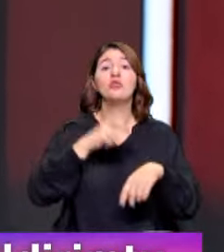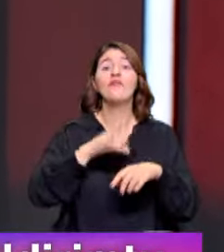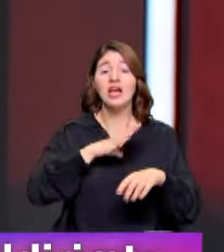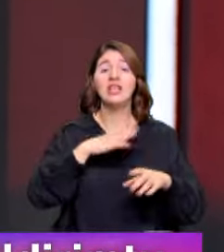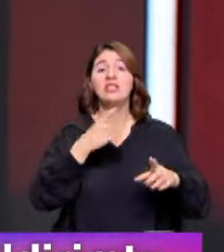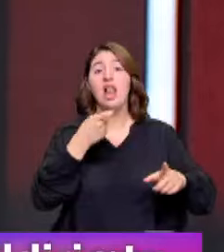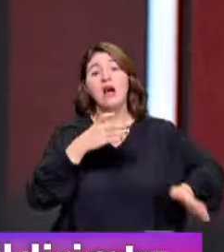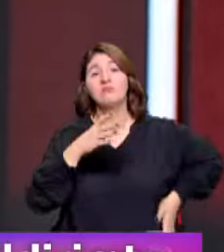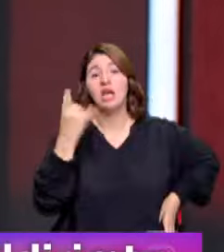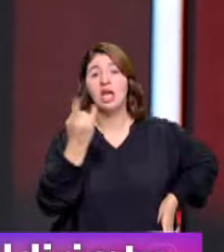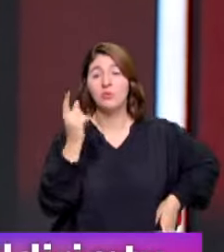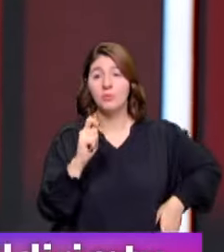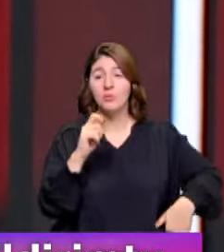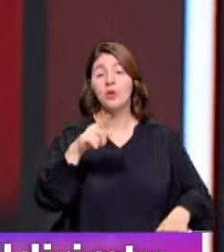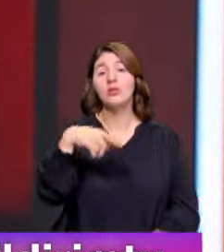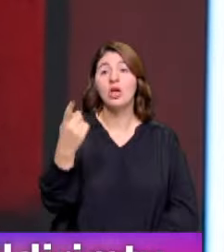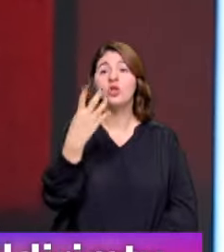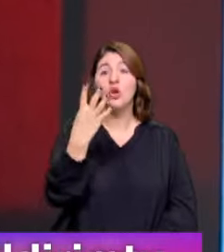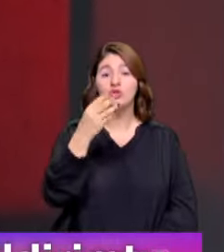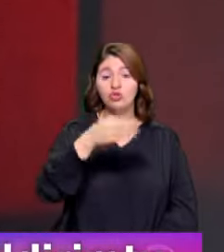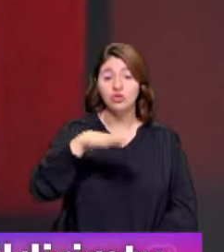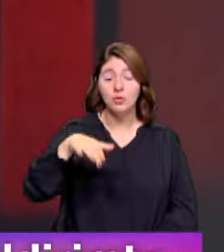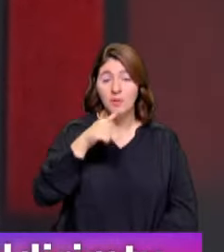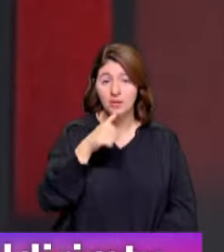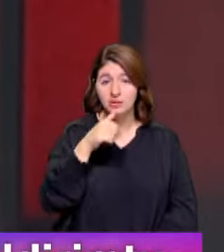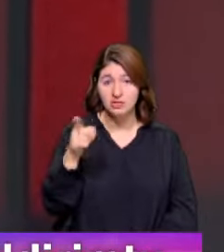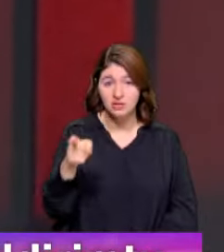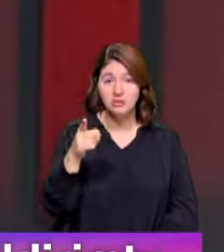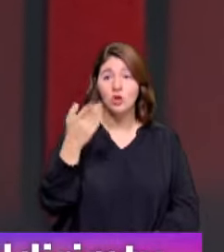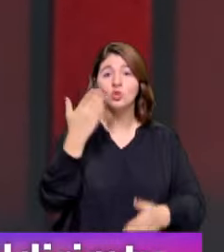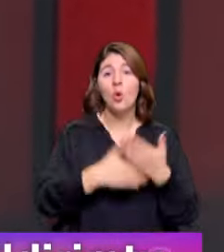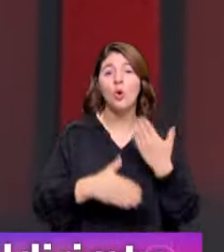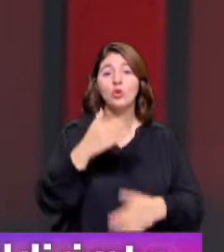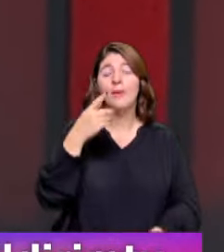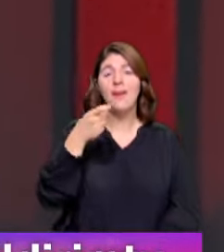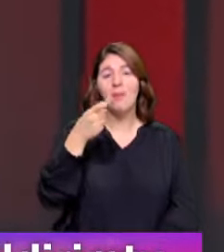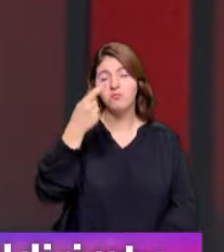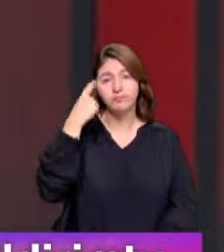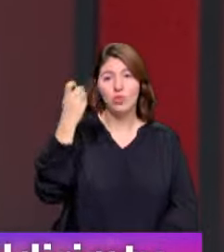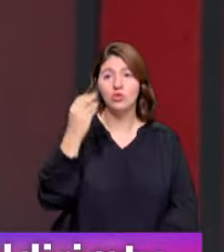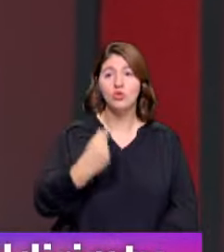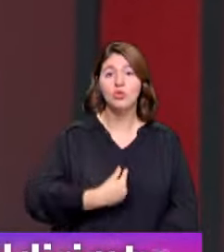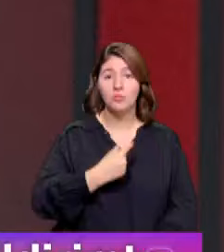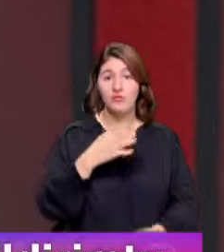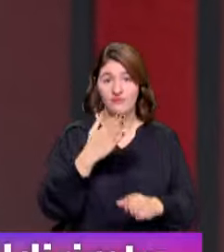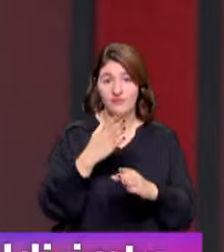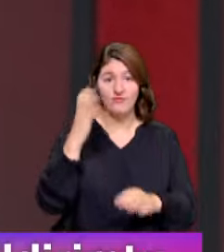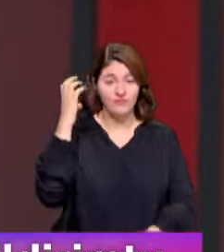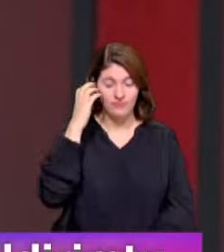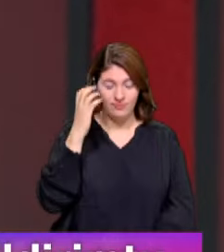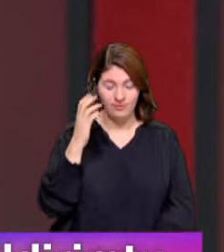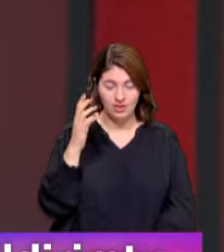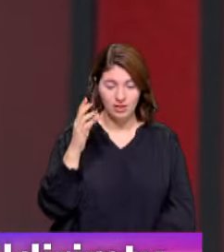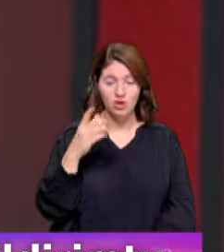Bursa'daysa 4 çocuk babası yorgun mermi kurbanı oldu. Maalesef Umut Vakfı bireysel